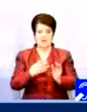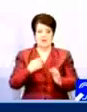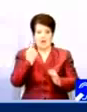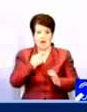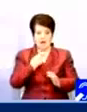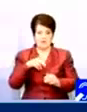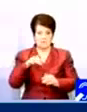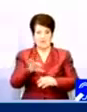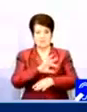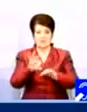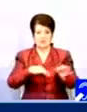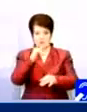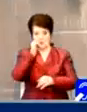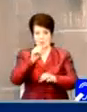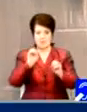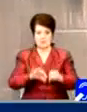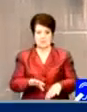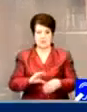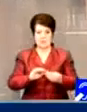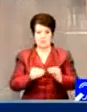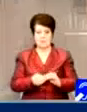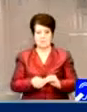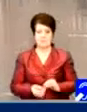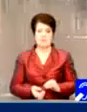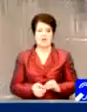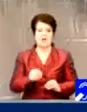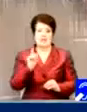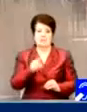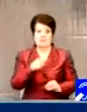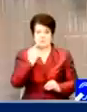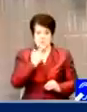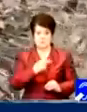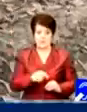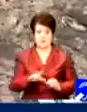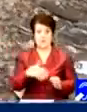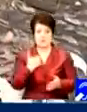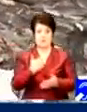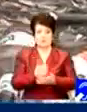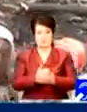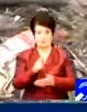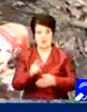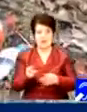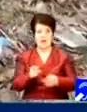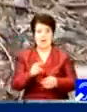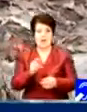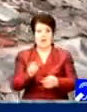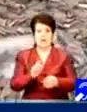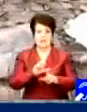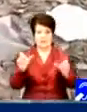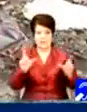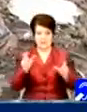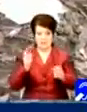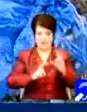la Direcția Arhitectură și nu-și pot rezolva întrebarea. După care Codreanu i-a certat pe preturi și șefii de întreprinderi că orașul nu este